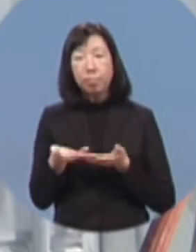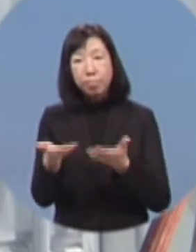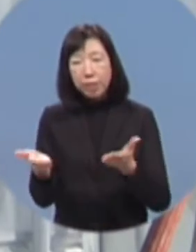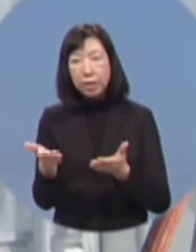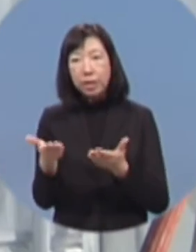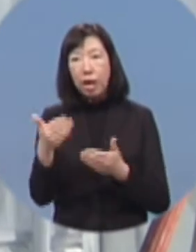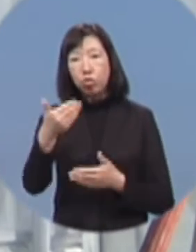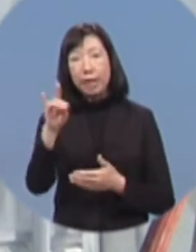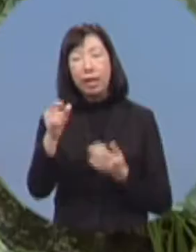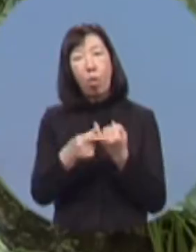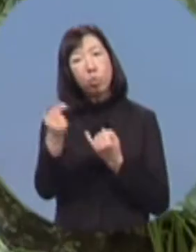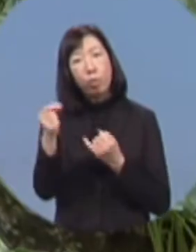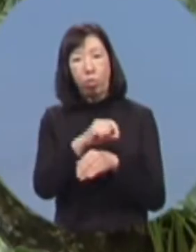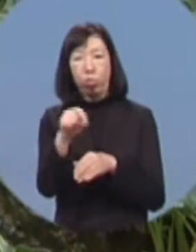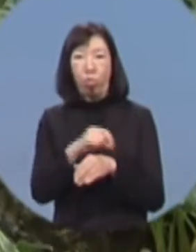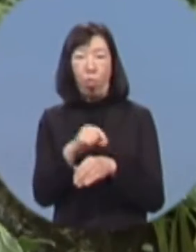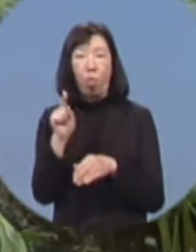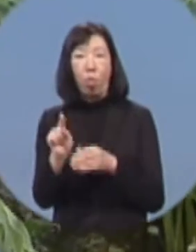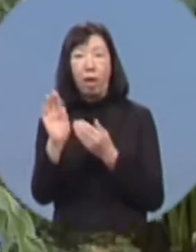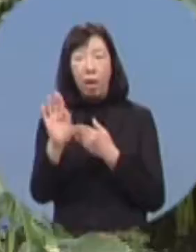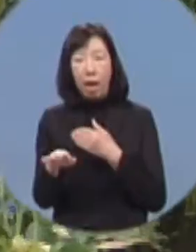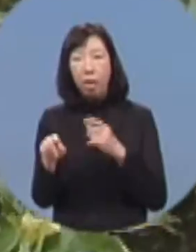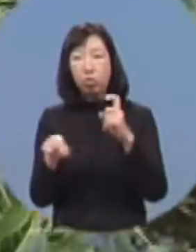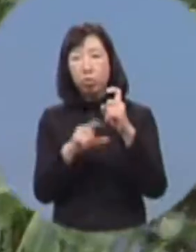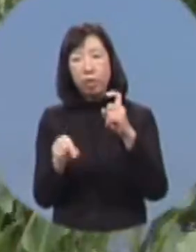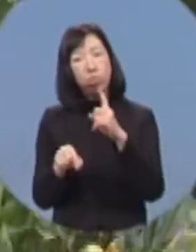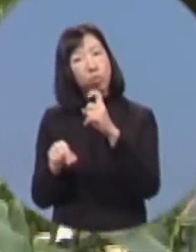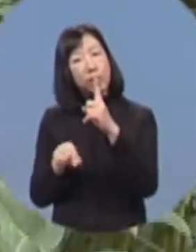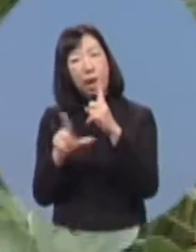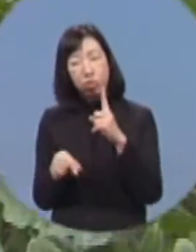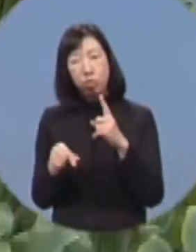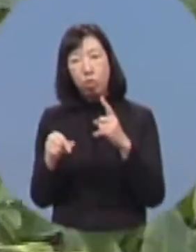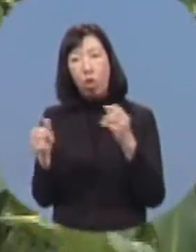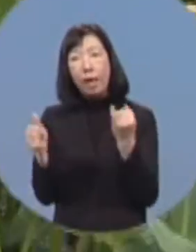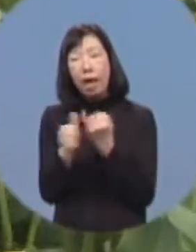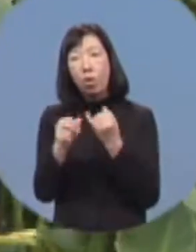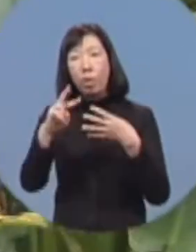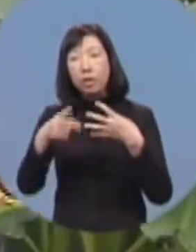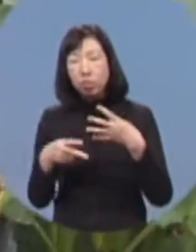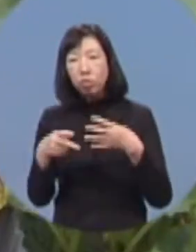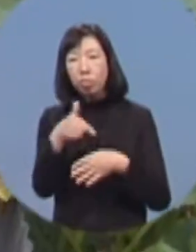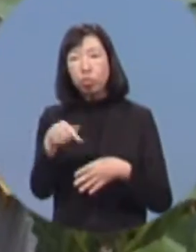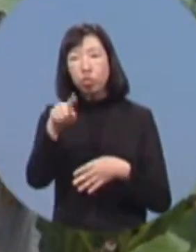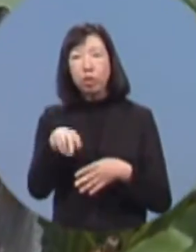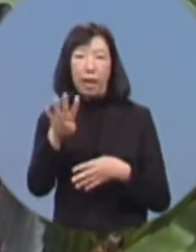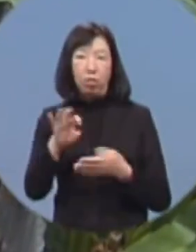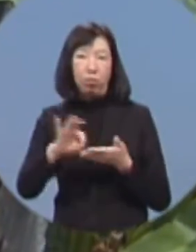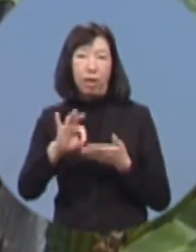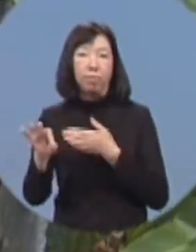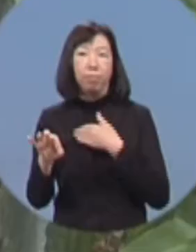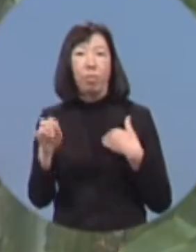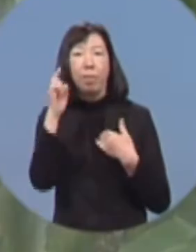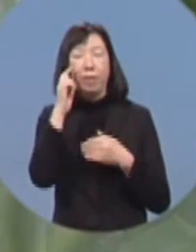茎が細いという特徴があります。そのことから10月から11月のブライダルシーズンのブーケや花束としてご活用いただけると思